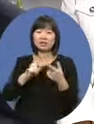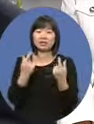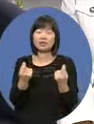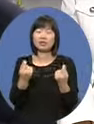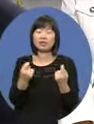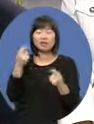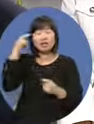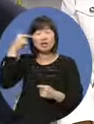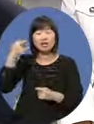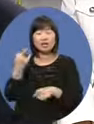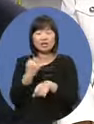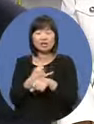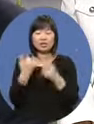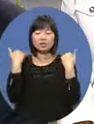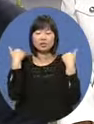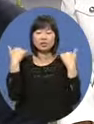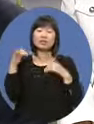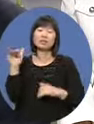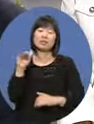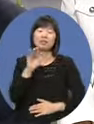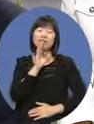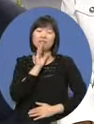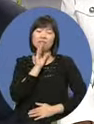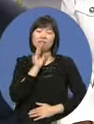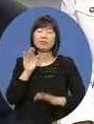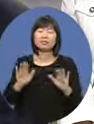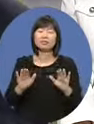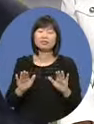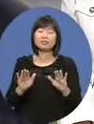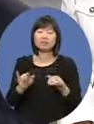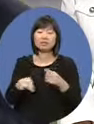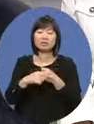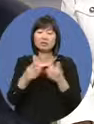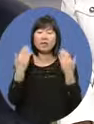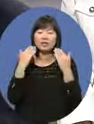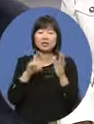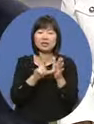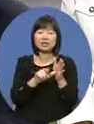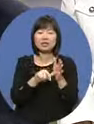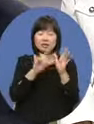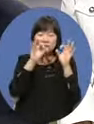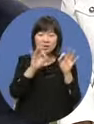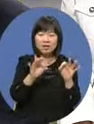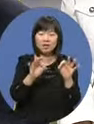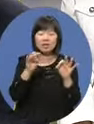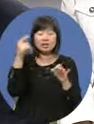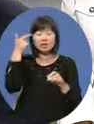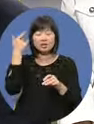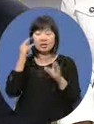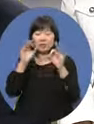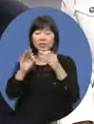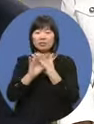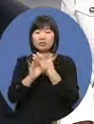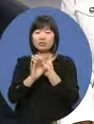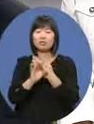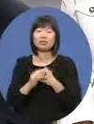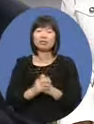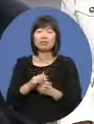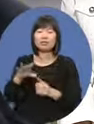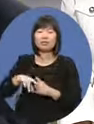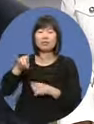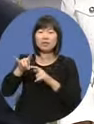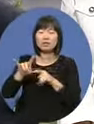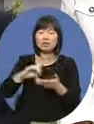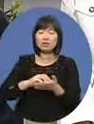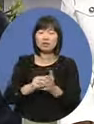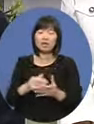말씀하셨지만 뇌가 성숙하는 단계거든요. 예, 그러니까 초등학교 시기의 뇌라고 하는 것은 일단은